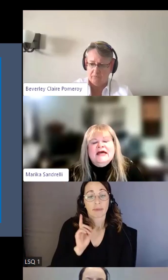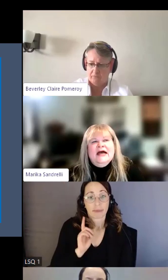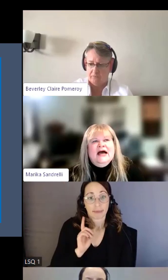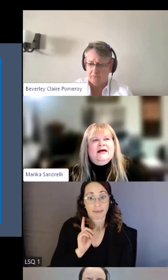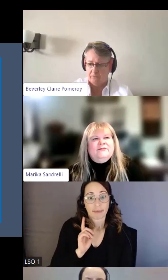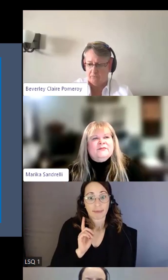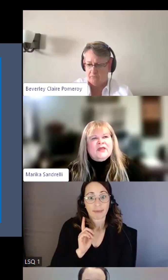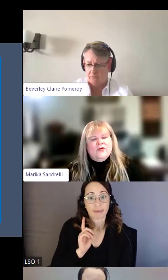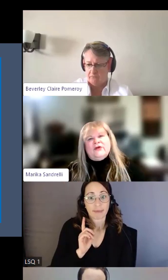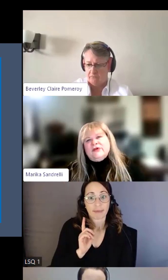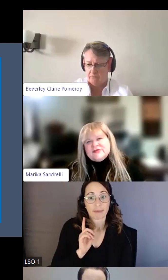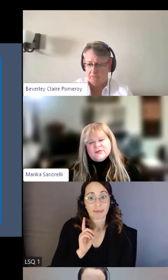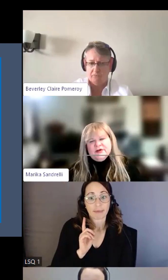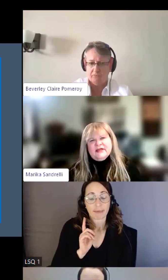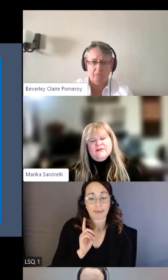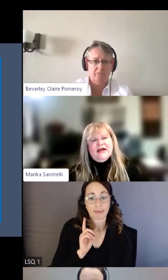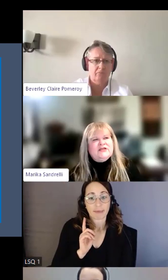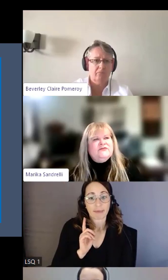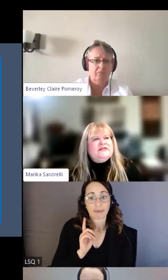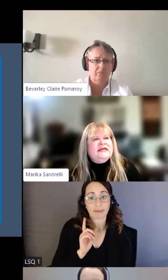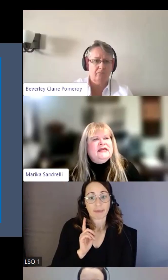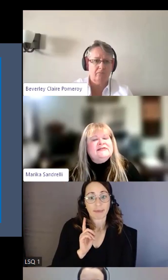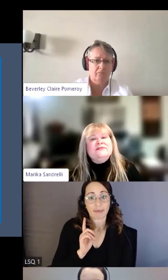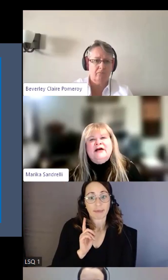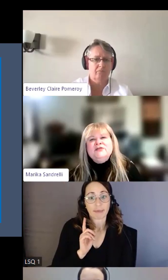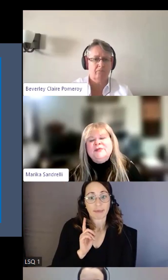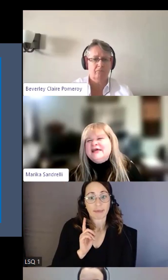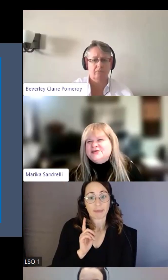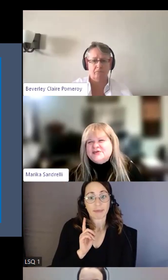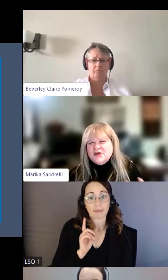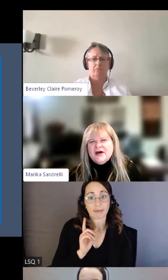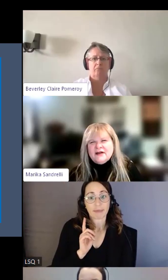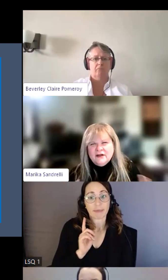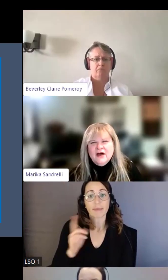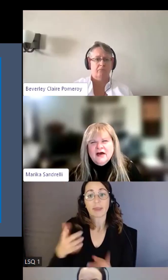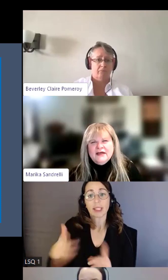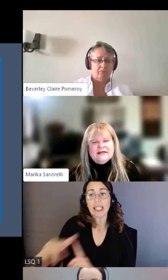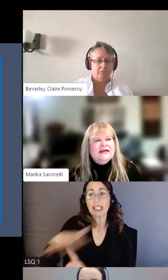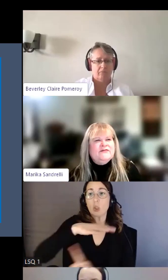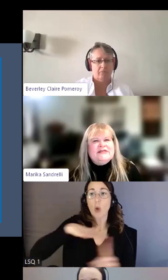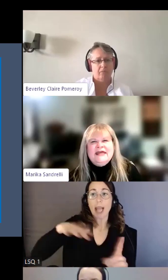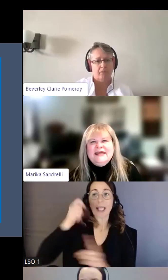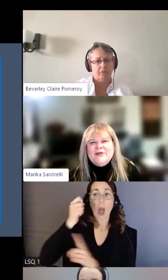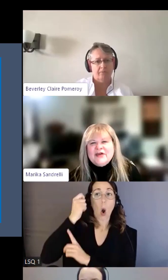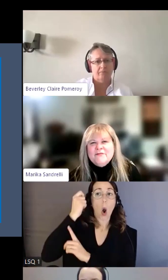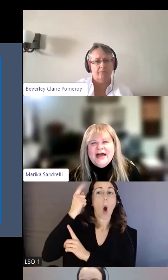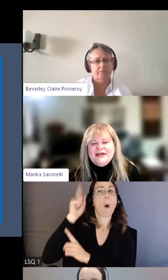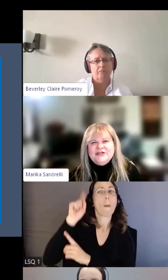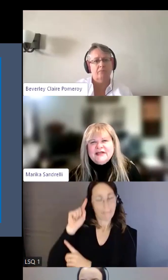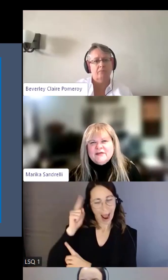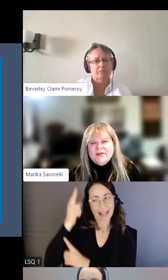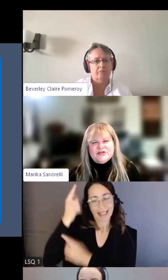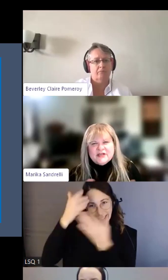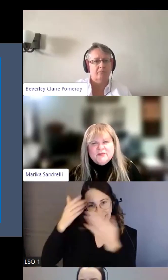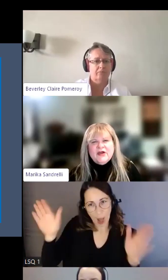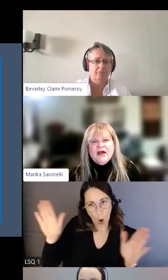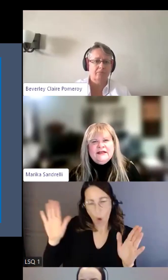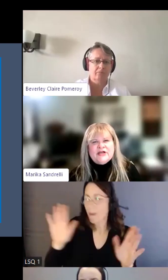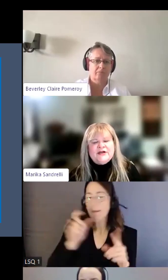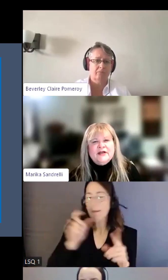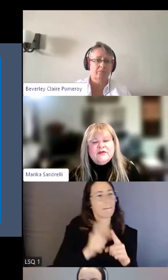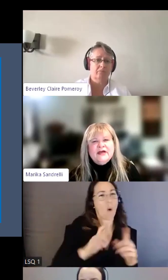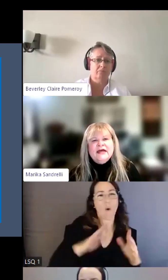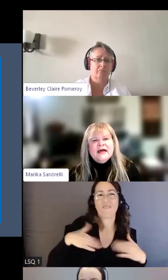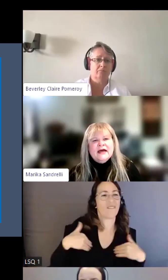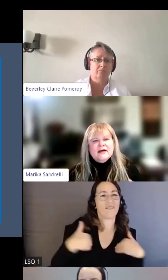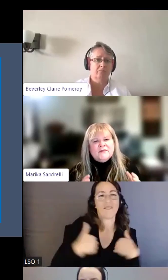satisfaction de la compassion. Donc, on n'utilise pas le terme fatigue de compassion. Ça peut être régénératif, mais la